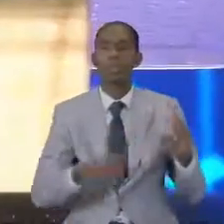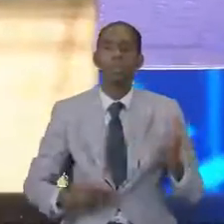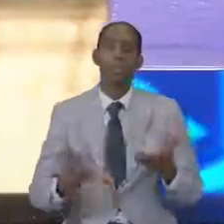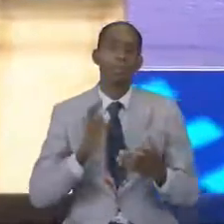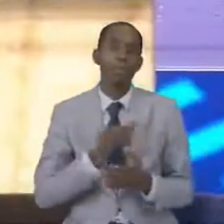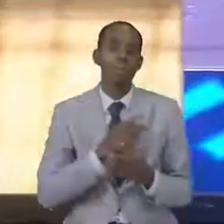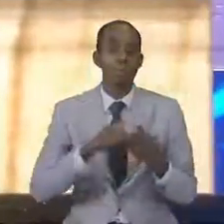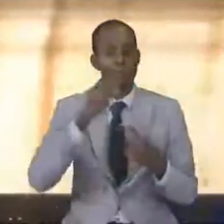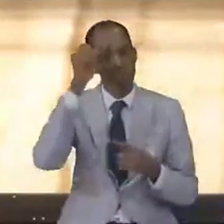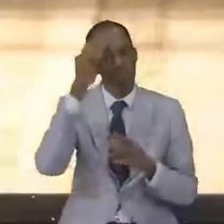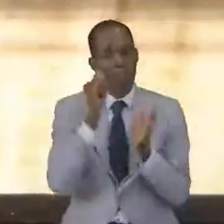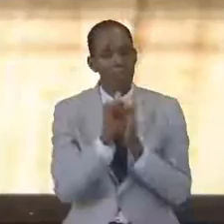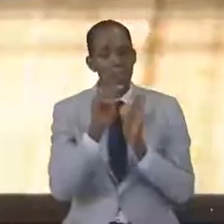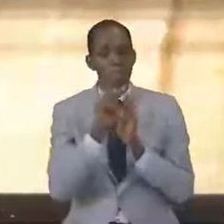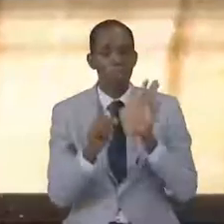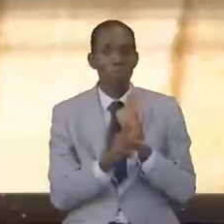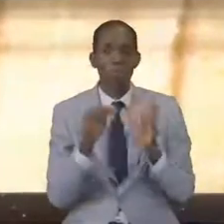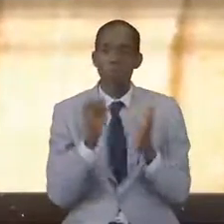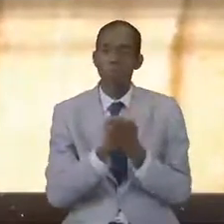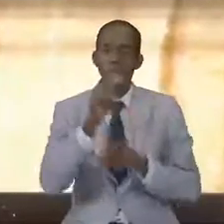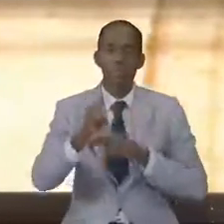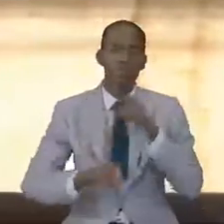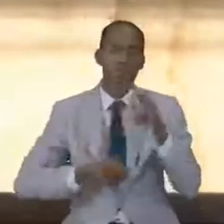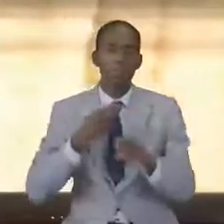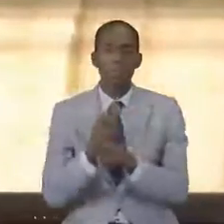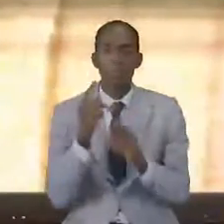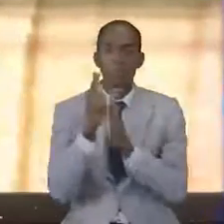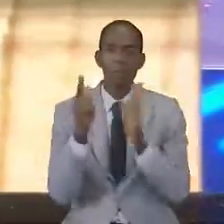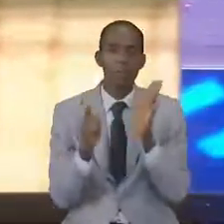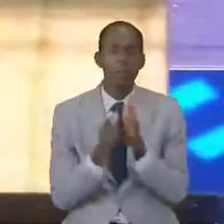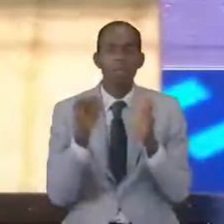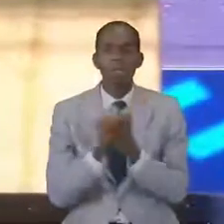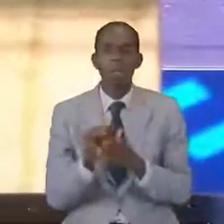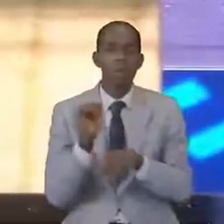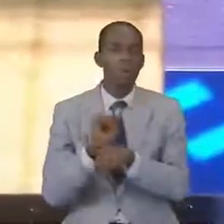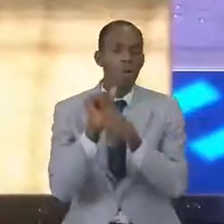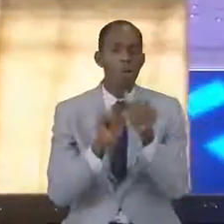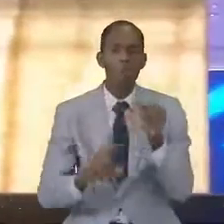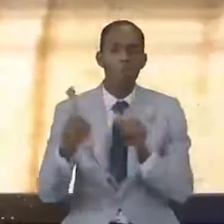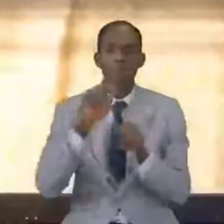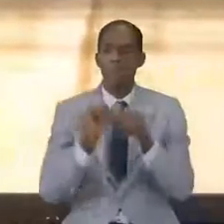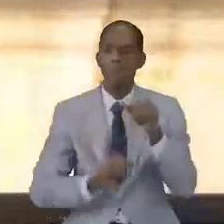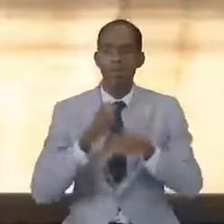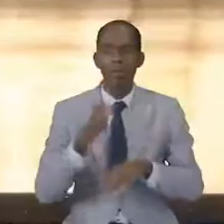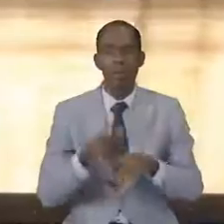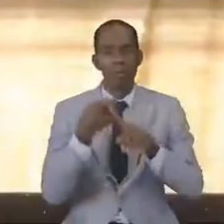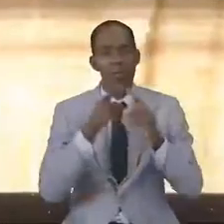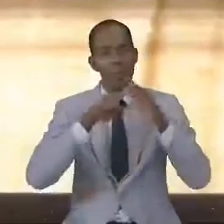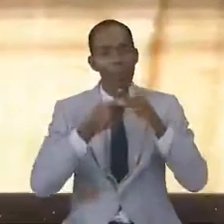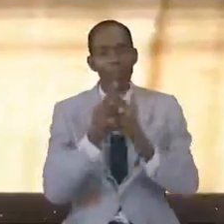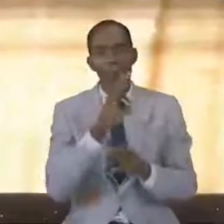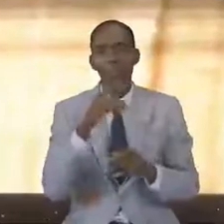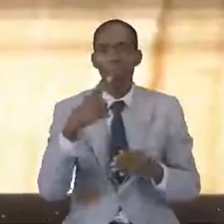ce principe cette loi universelle que qui est prévalente qui est prédominante partout